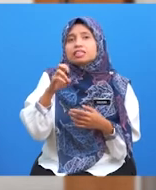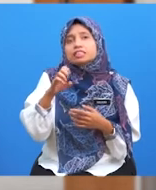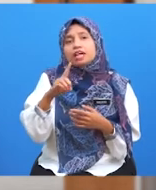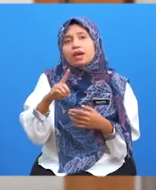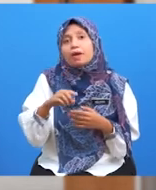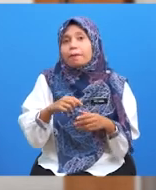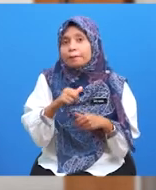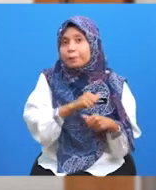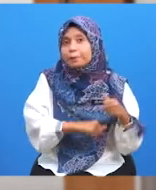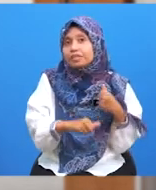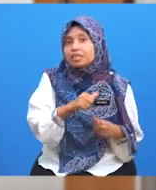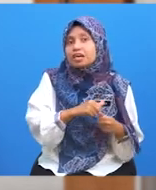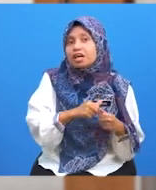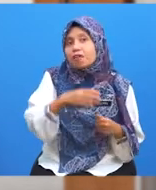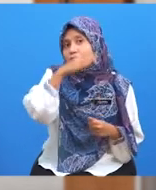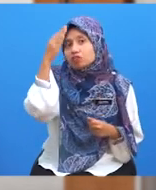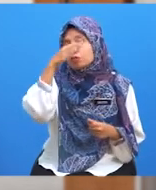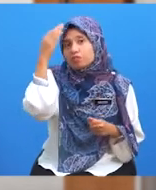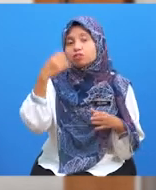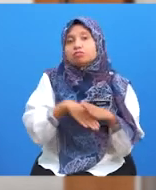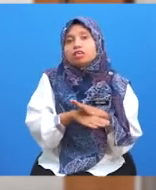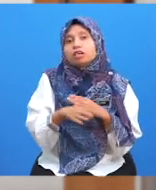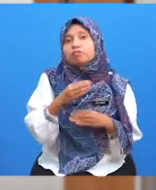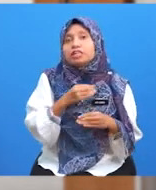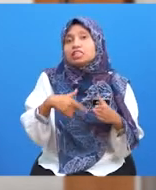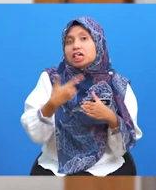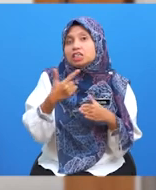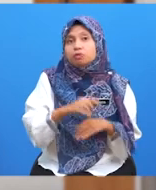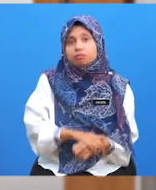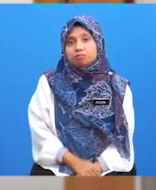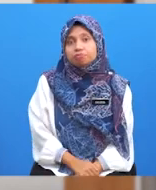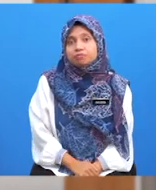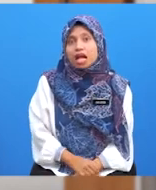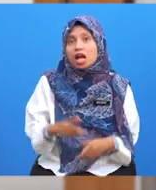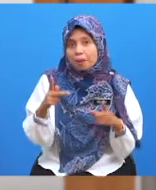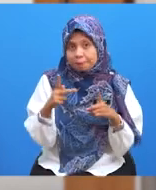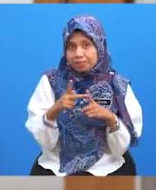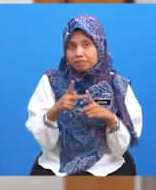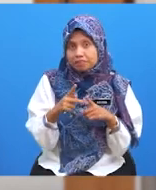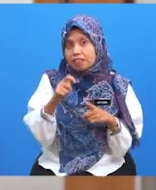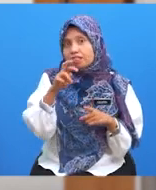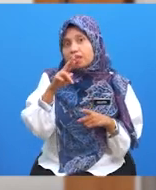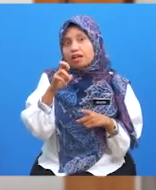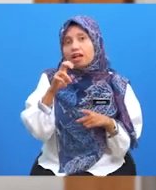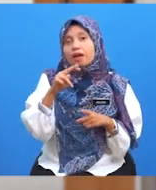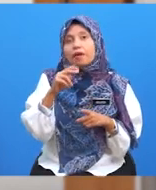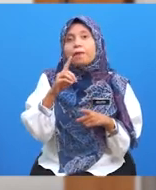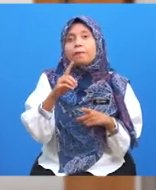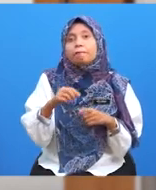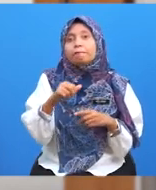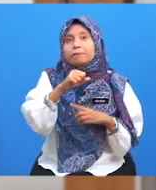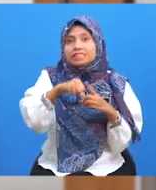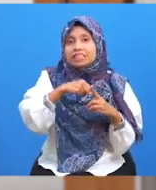dapat menerangkan faktor dalaman dan faktor luaran terhadap tren Pesantren tersebut